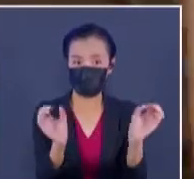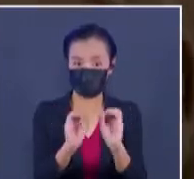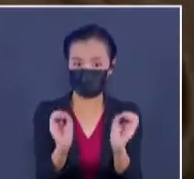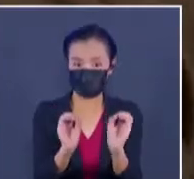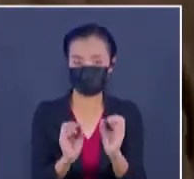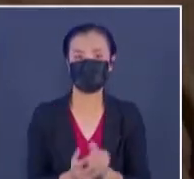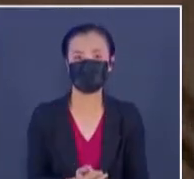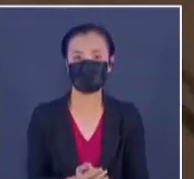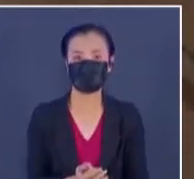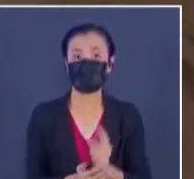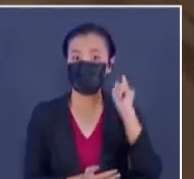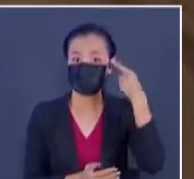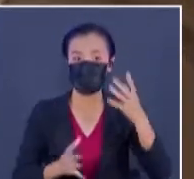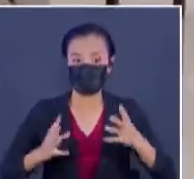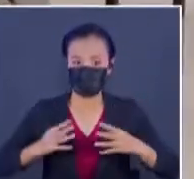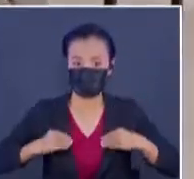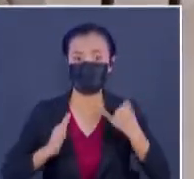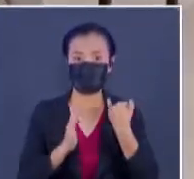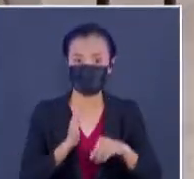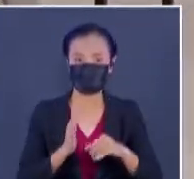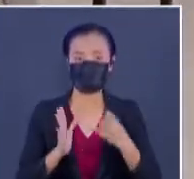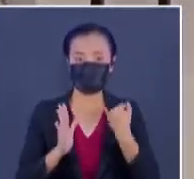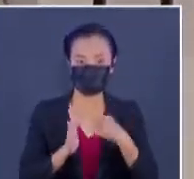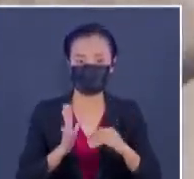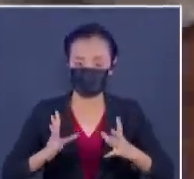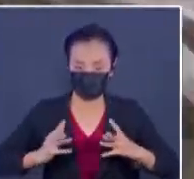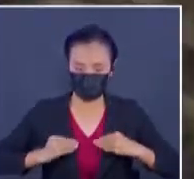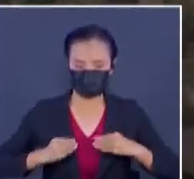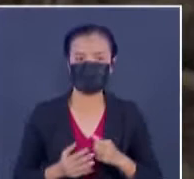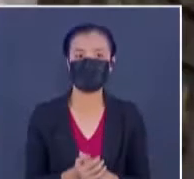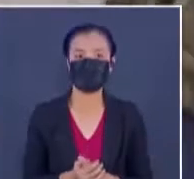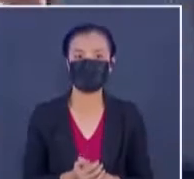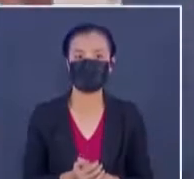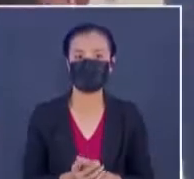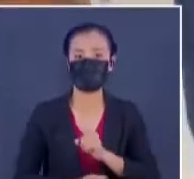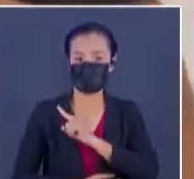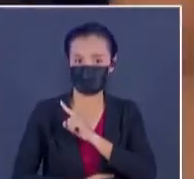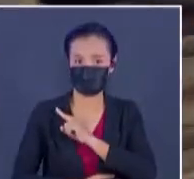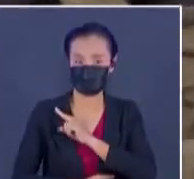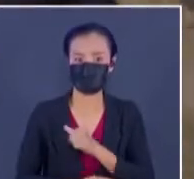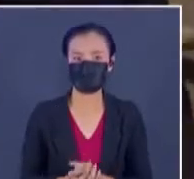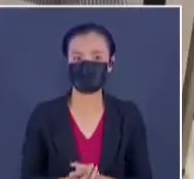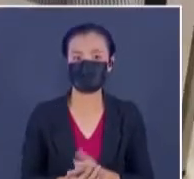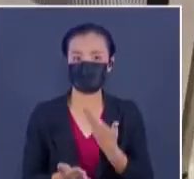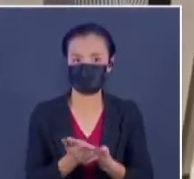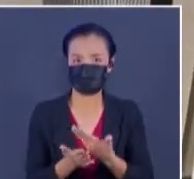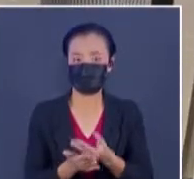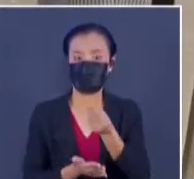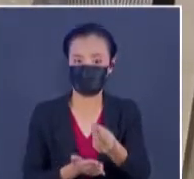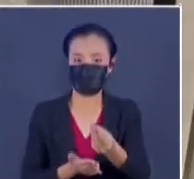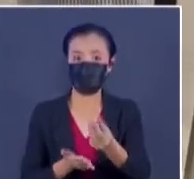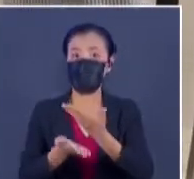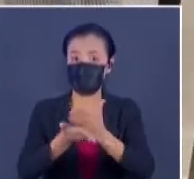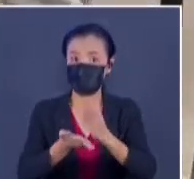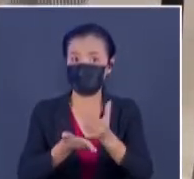ดท้ายนางคิดยอมรับผิดยอมสารภาพผิดครับแล้วบอกว่าเดี๋ยวจะรับผิดชอบเดี๋ยวจะชดใช้ให้ขอผ่อ